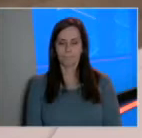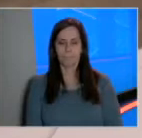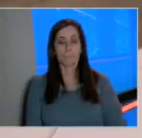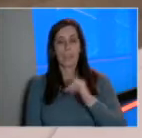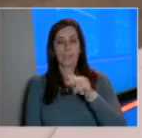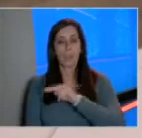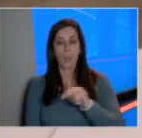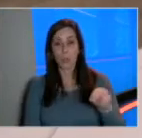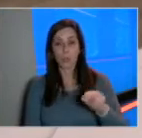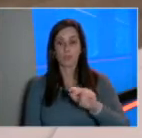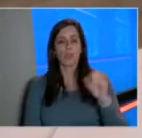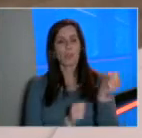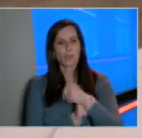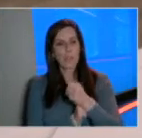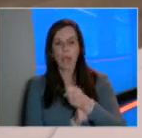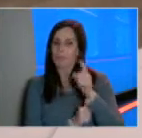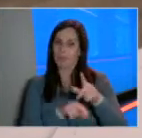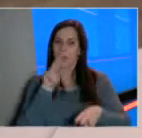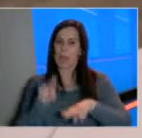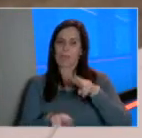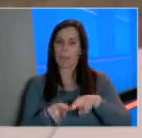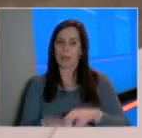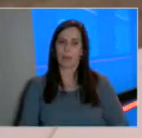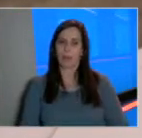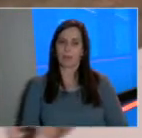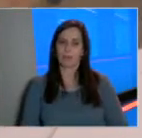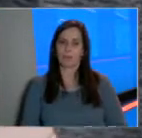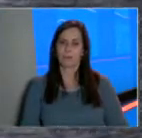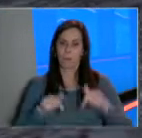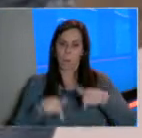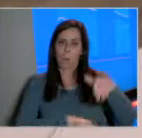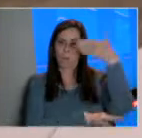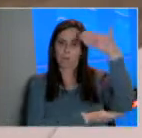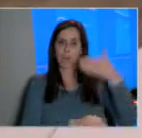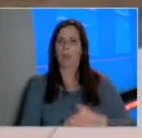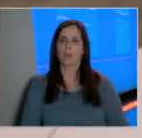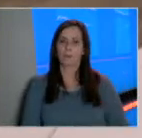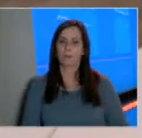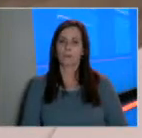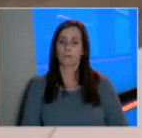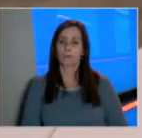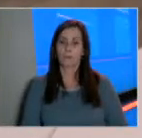איזה תחום לדעתך מוזנח וחייבים לטפל בו במדינה?